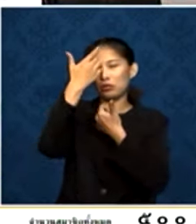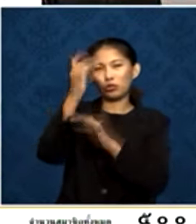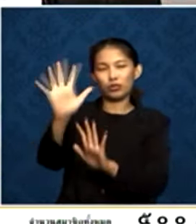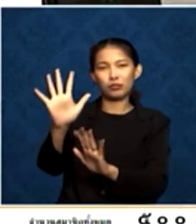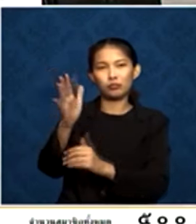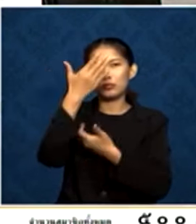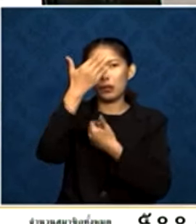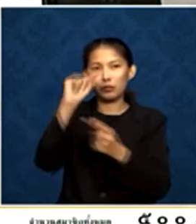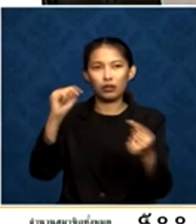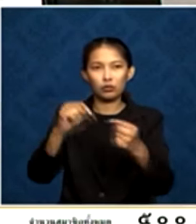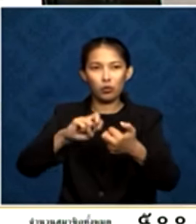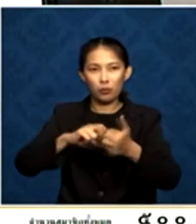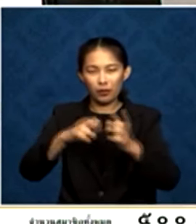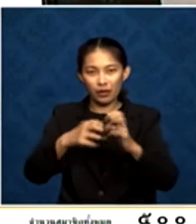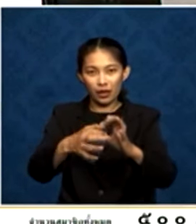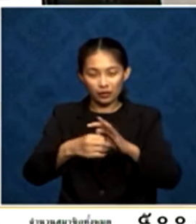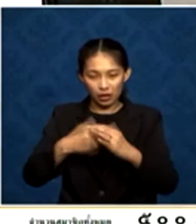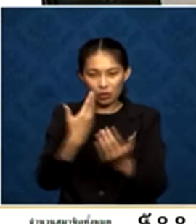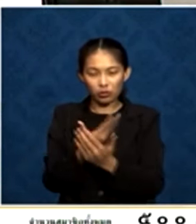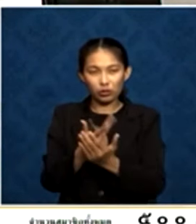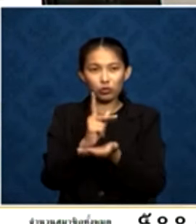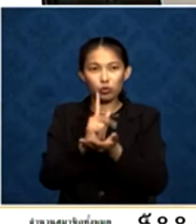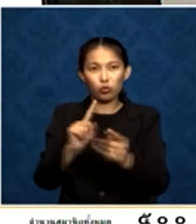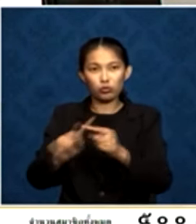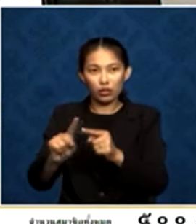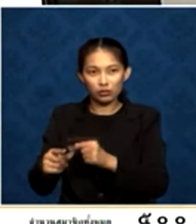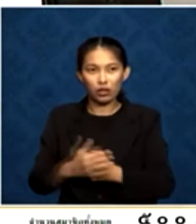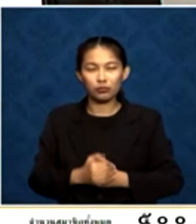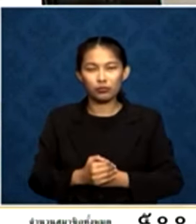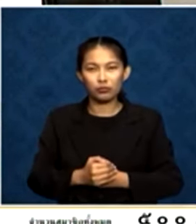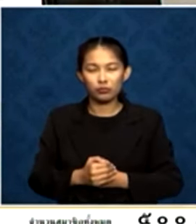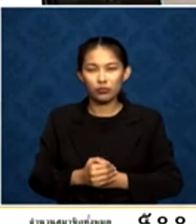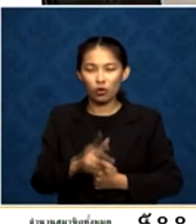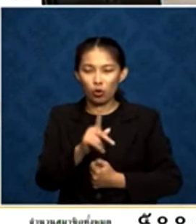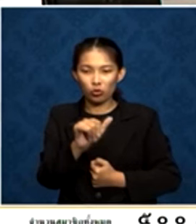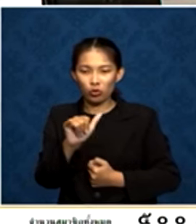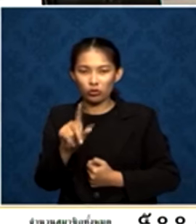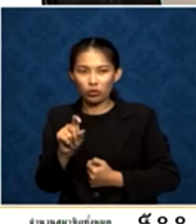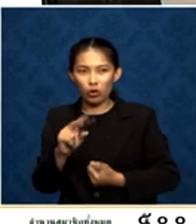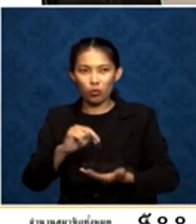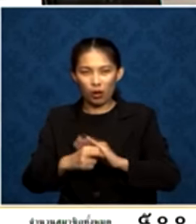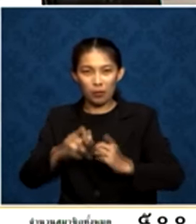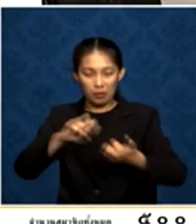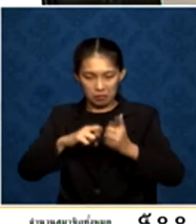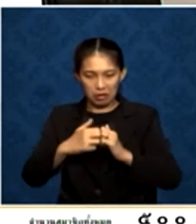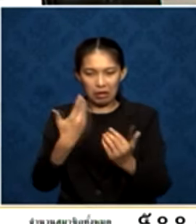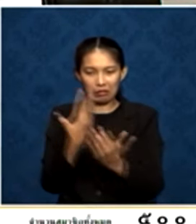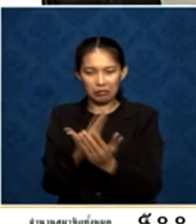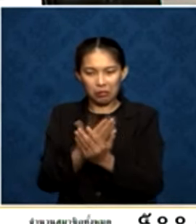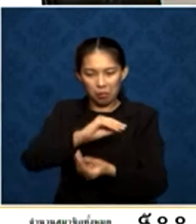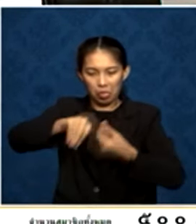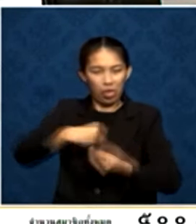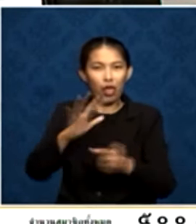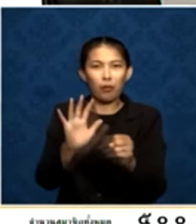ต่ปัหาสภาพคร้องขกร.ย.ษ.และไม่จัดสญกวประมาณให้อยางเพีงพอกร.ย.ษ.กำนังสะพบประสบปัหาการเงินหนกหนาสหา